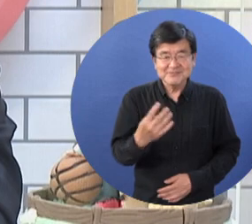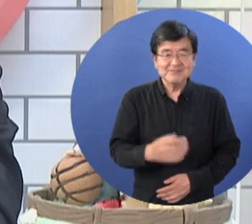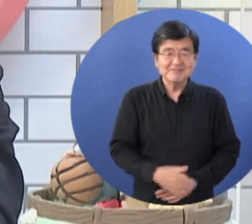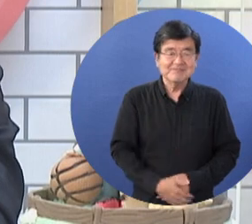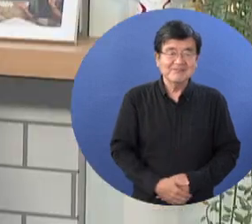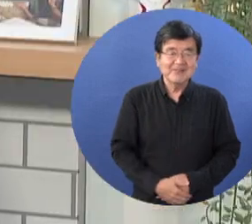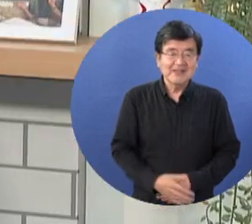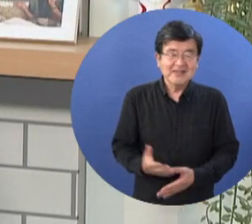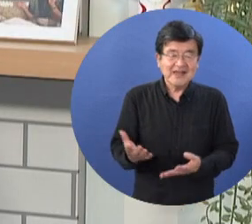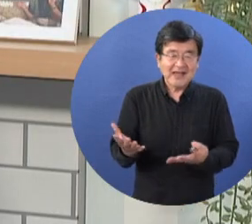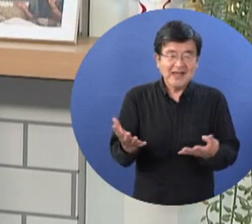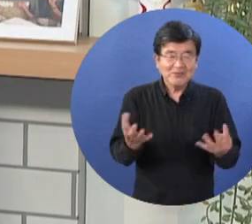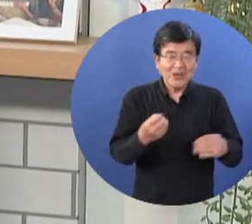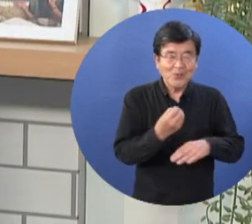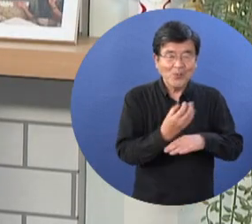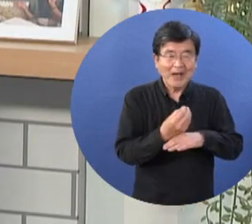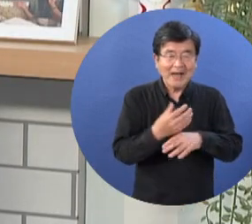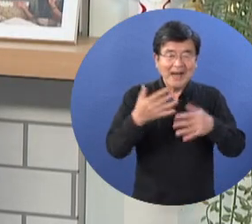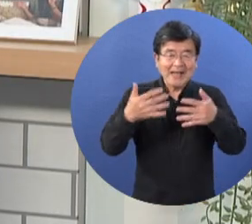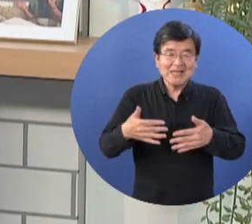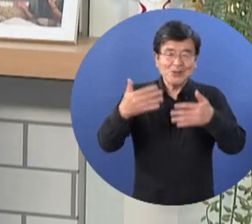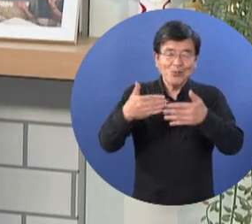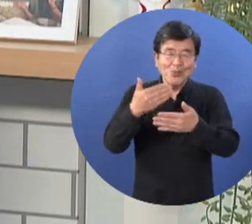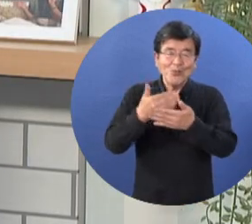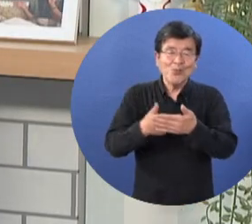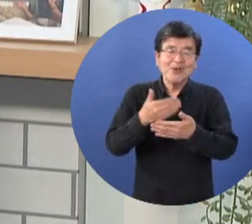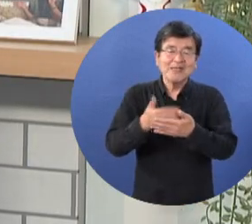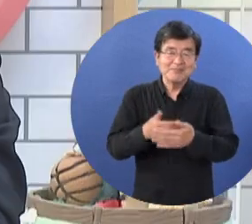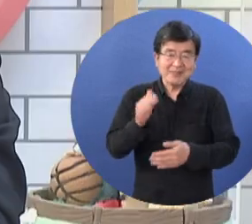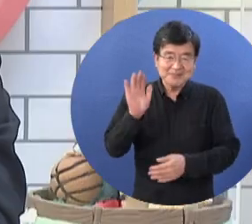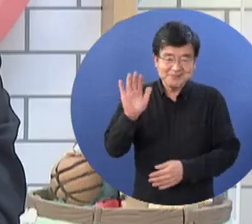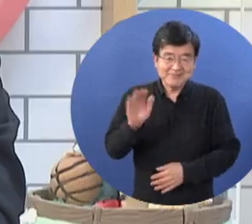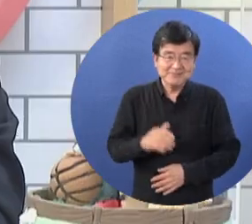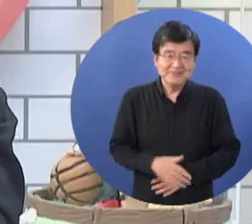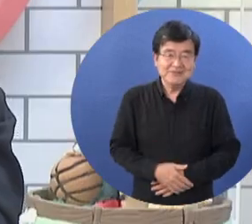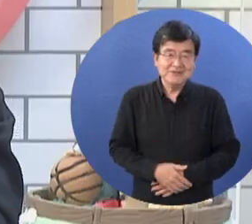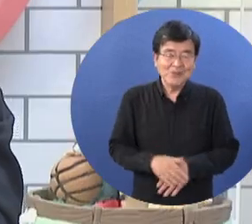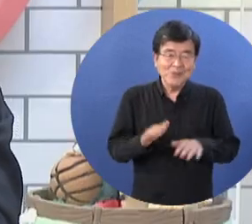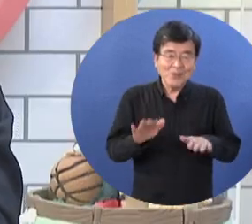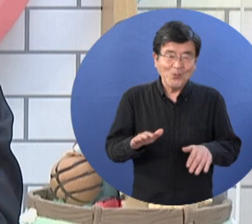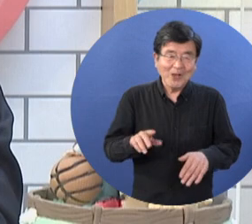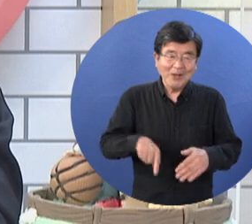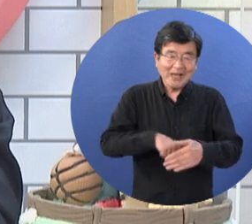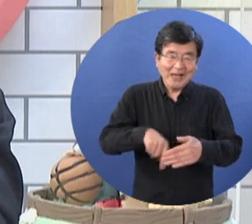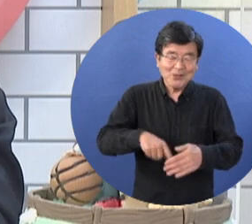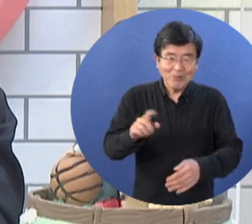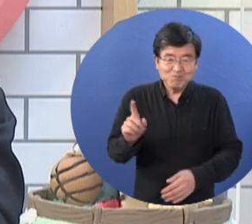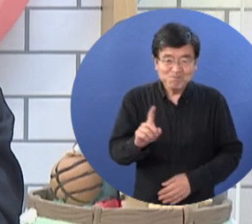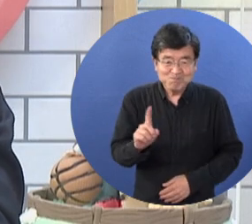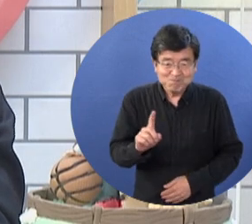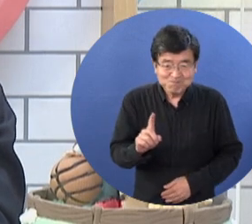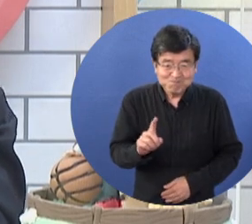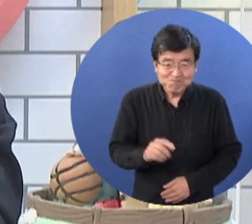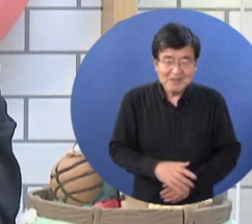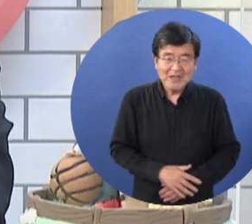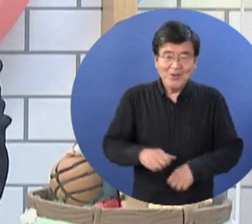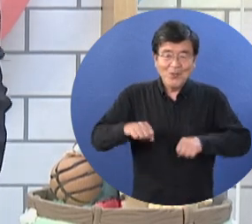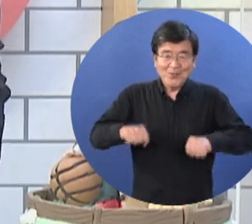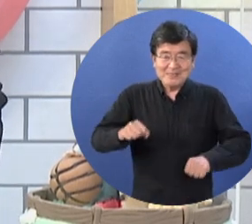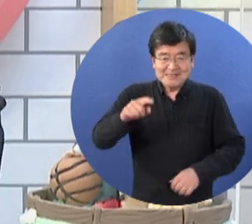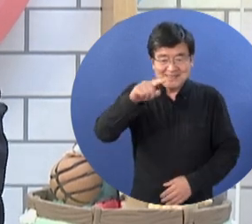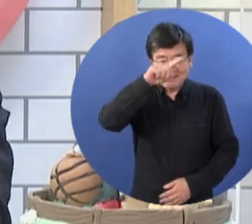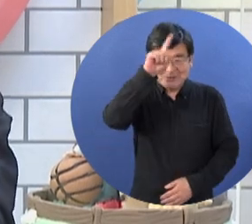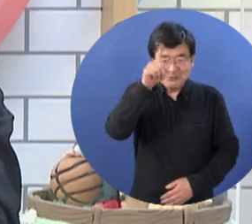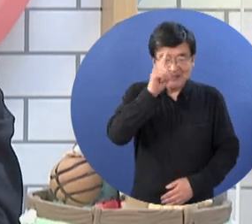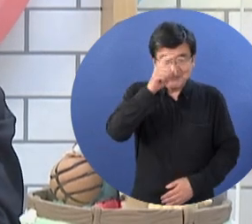やろ たくさんお宝映像が眠ってますから ね、 今回どんな内容の発掘クイズなんでしょうか。いきましょう、発